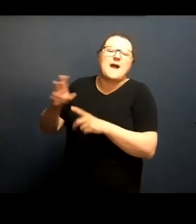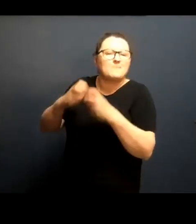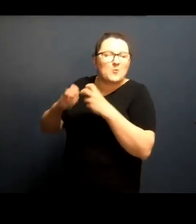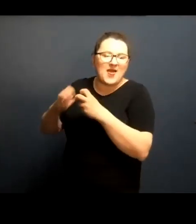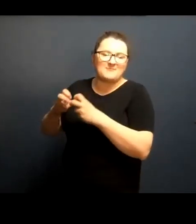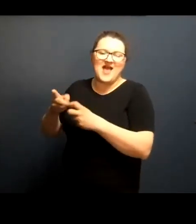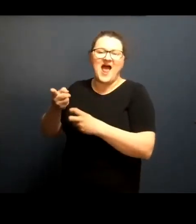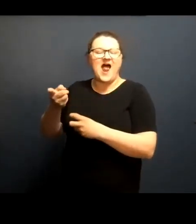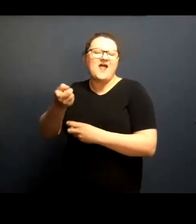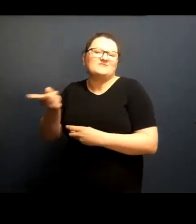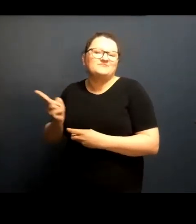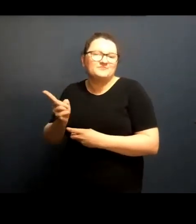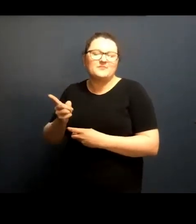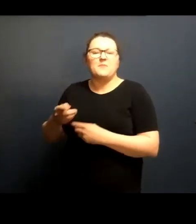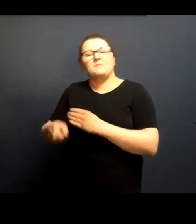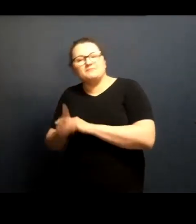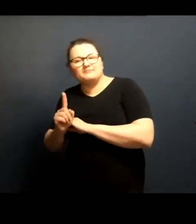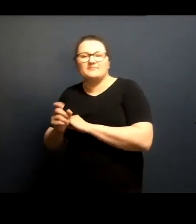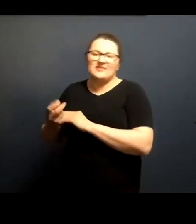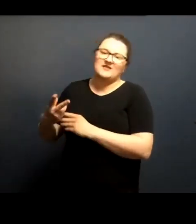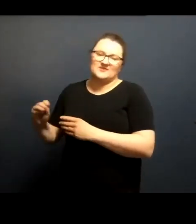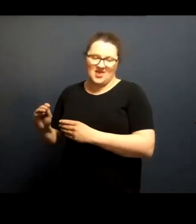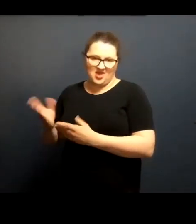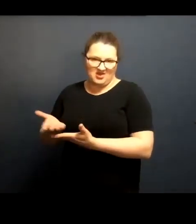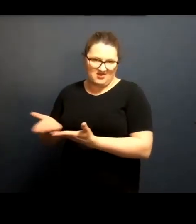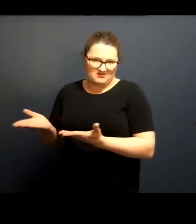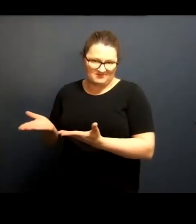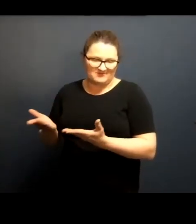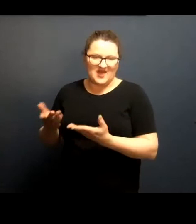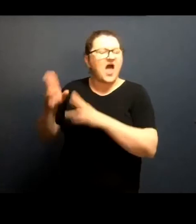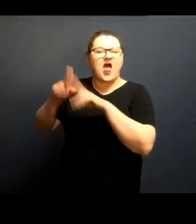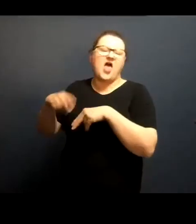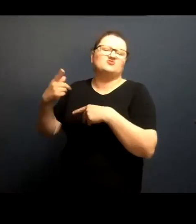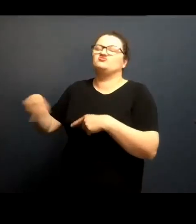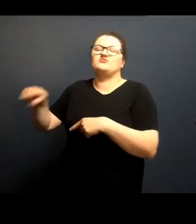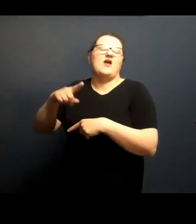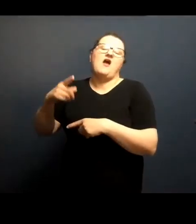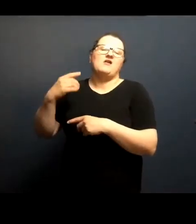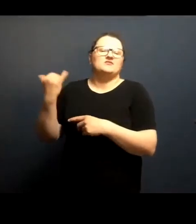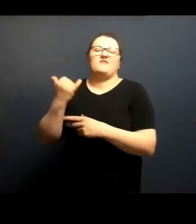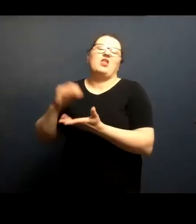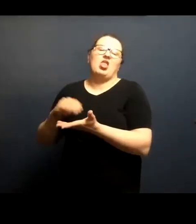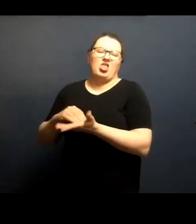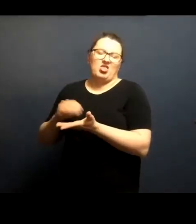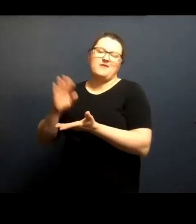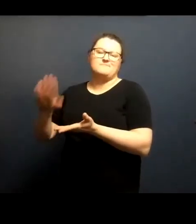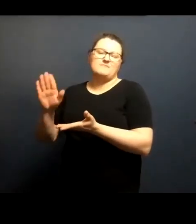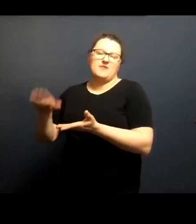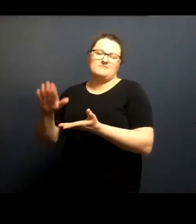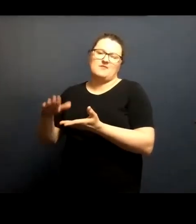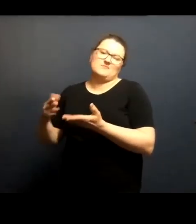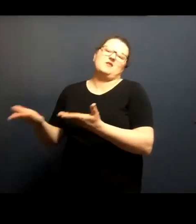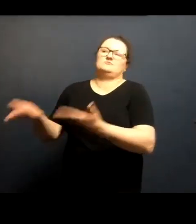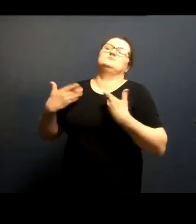ale ich problem to jest to, czy będą mieli wzbud, czy nie będą mieli wzbudu. A cała reszta to zawsze będą przyzwyczajeni, że należy do kobiety.